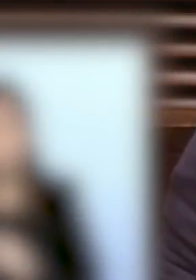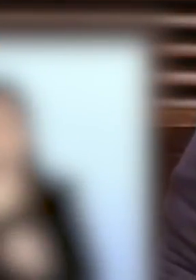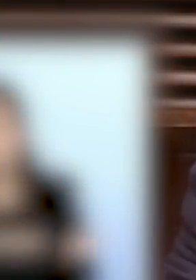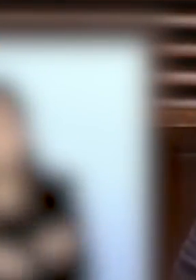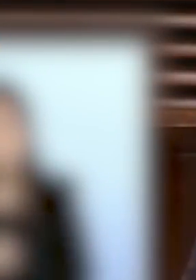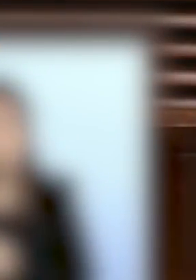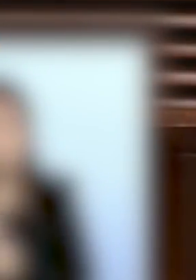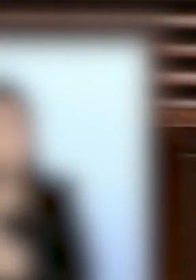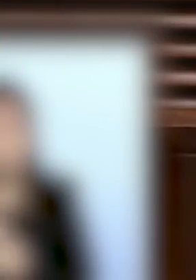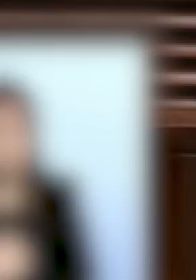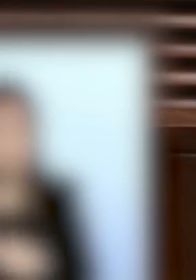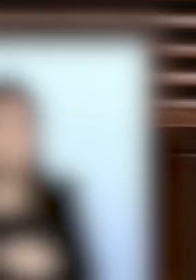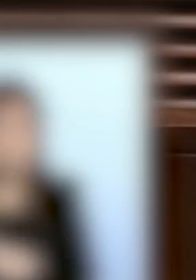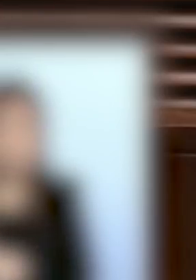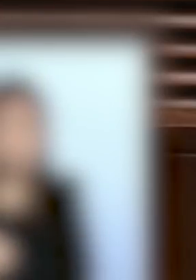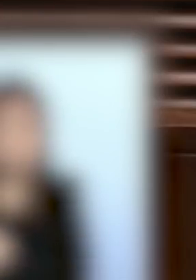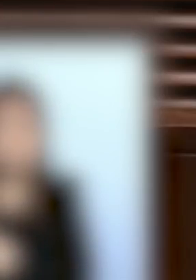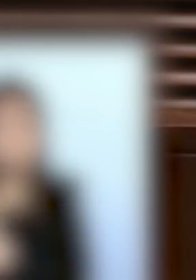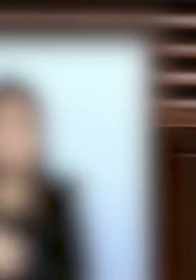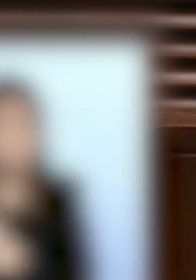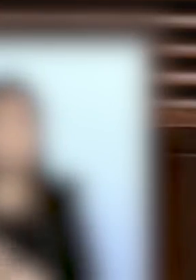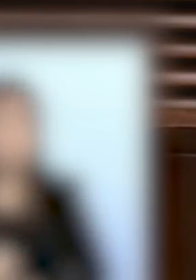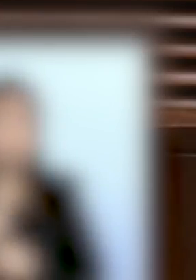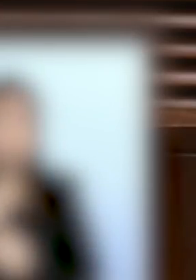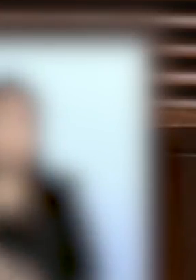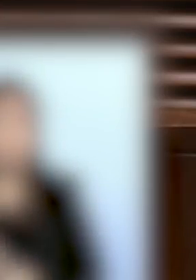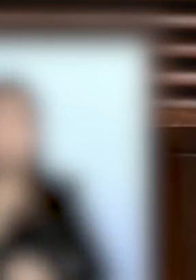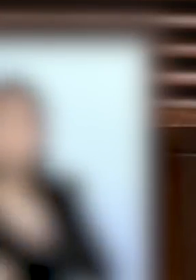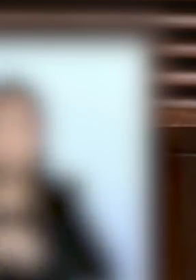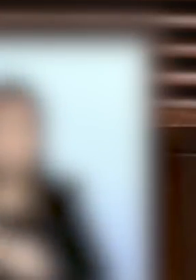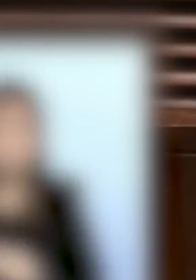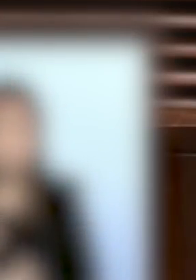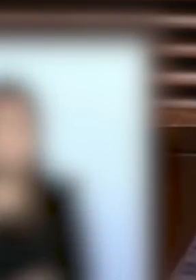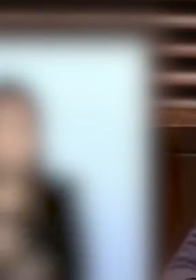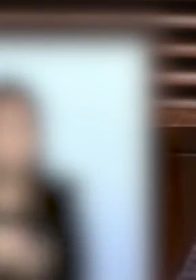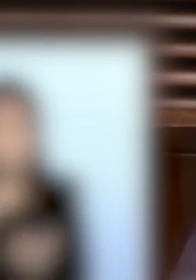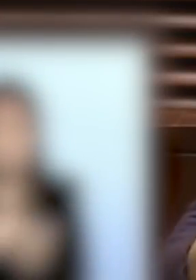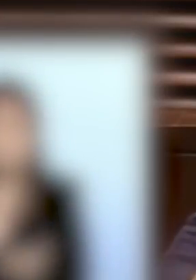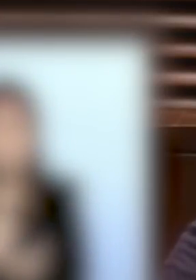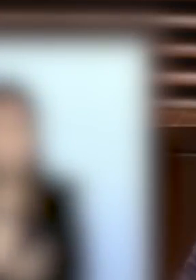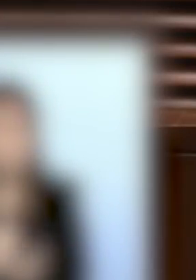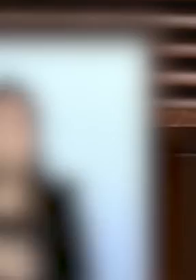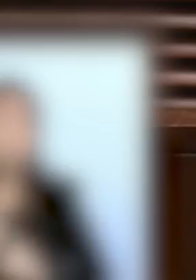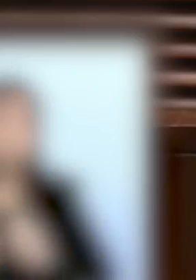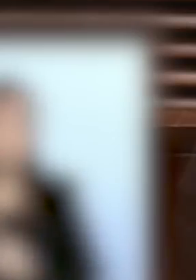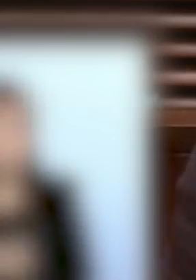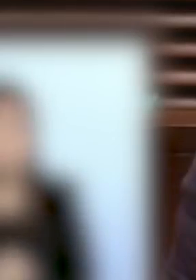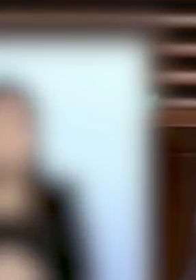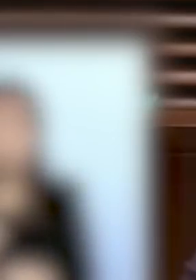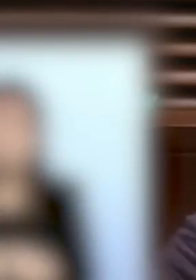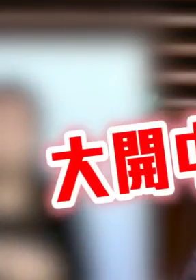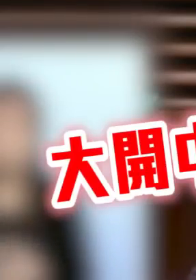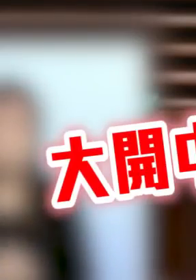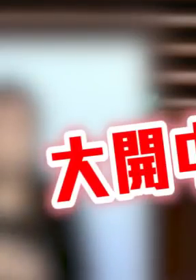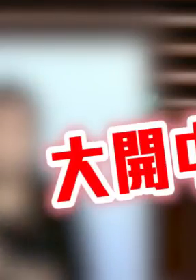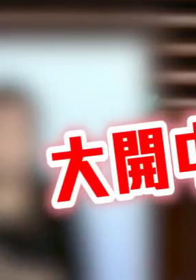可以出席公益嘅活動，咩公益呢？就隨佢講嘅。你而家就係名不正言不順，你而家